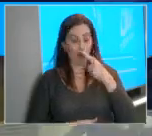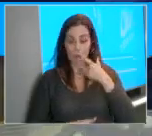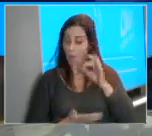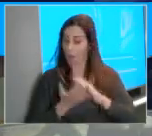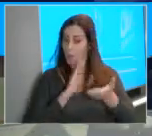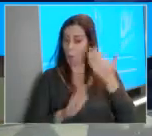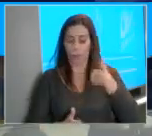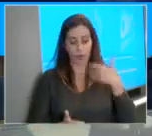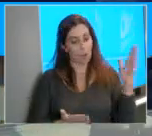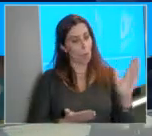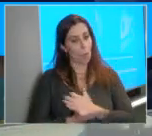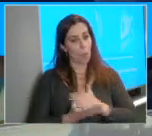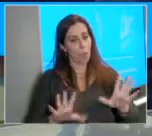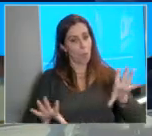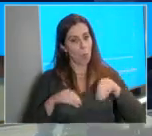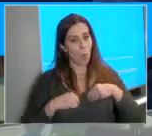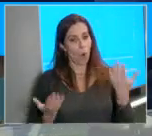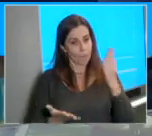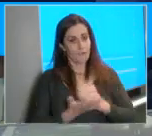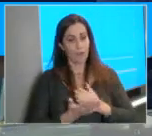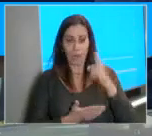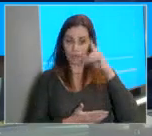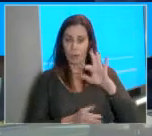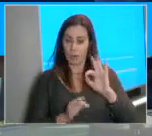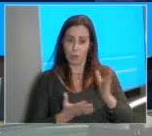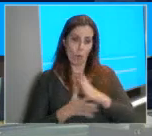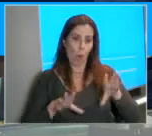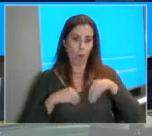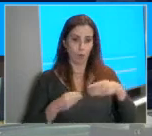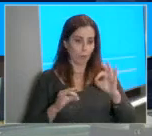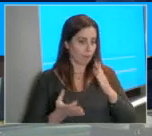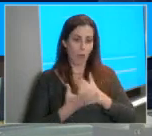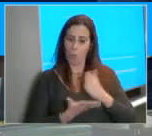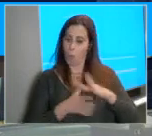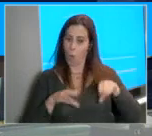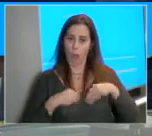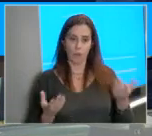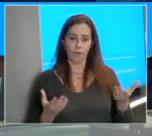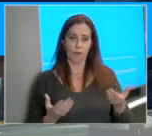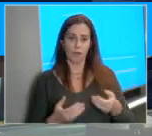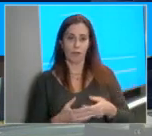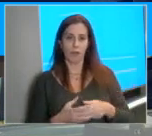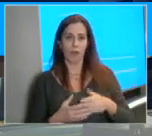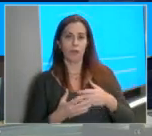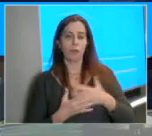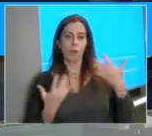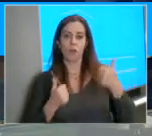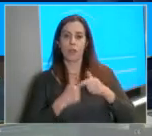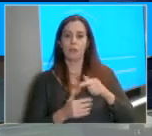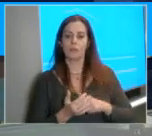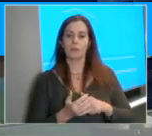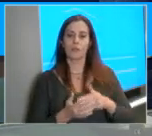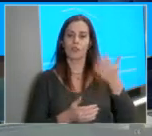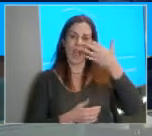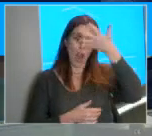מוכן, וגם אמר אני מוכן, וגם עובד על זה שאני מוכן, ולדעתי הוא באמת מוכן. הוא באמת כבר מוכן, וברור לי שאם תהיה התמודדות... אין להם את האינטגריטי שהיה כשהיה